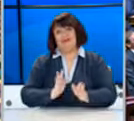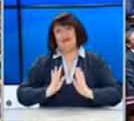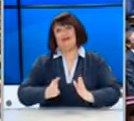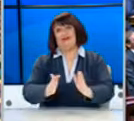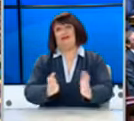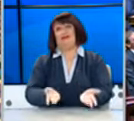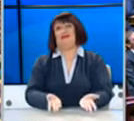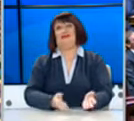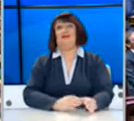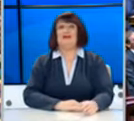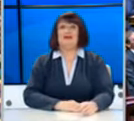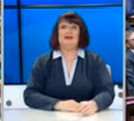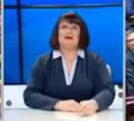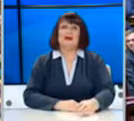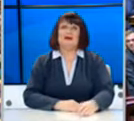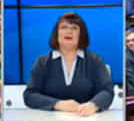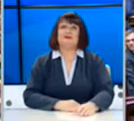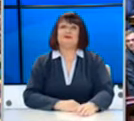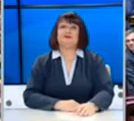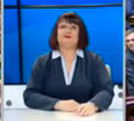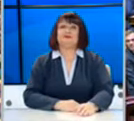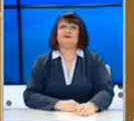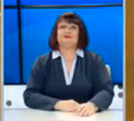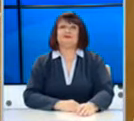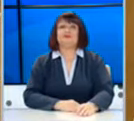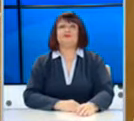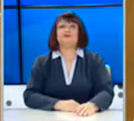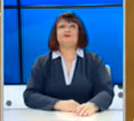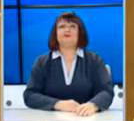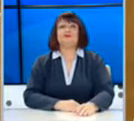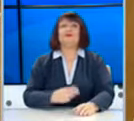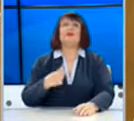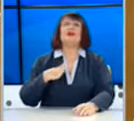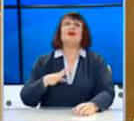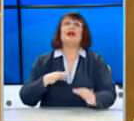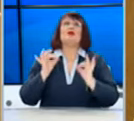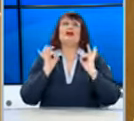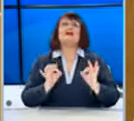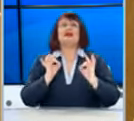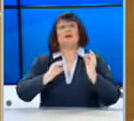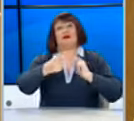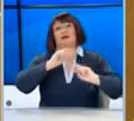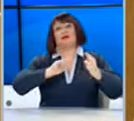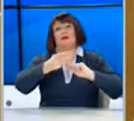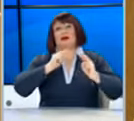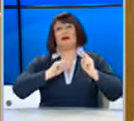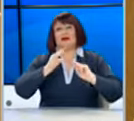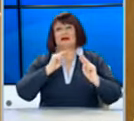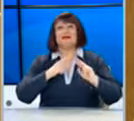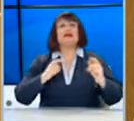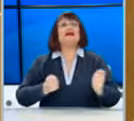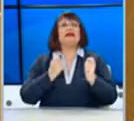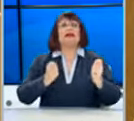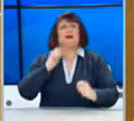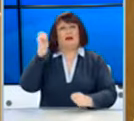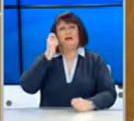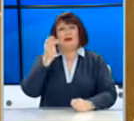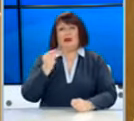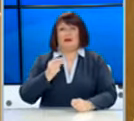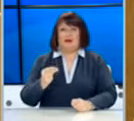όλοι. Θα το τηρήσω. Λοιπόν, θέλουμε πάρα πολύ συγκεκριμένες απαντήσεις για τις εξελίξεις στα εθνικά